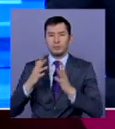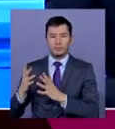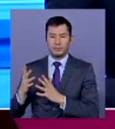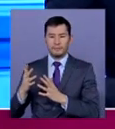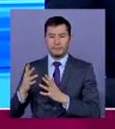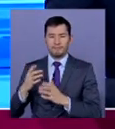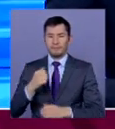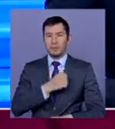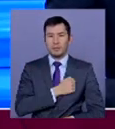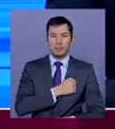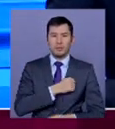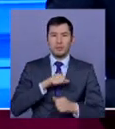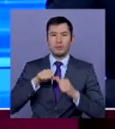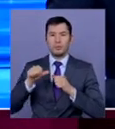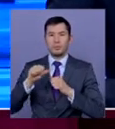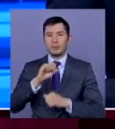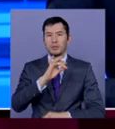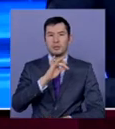басталып отыр. Әсіресе Иран мен